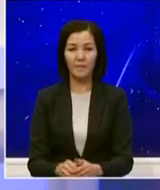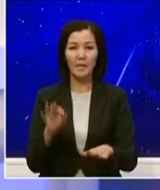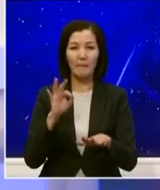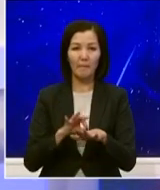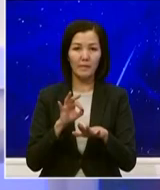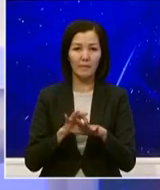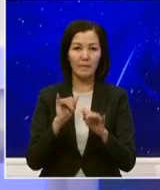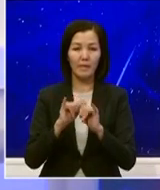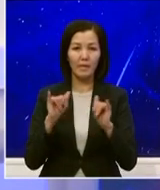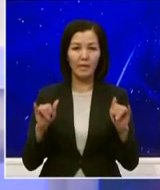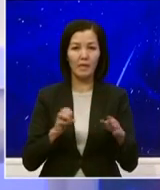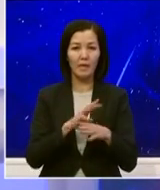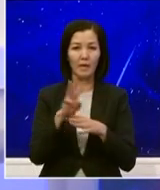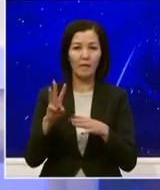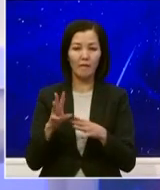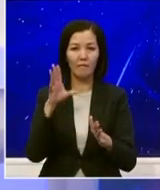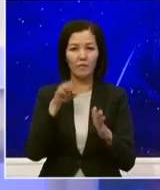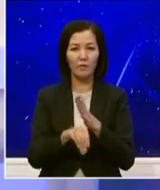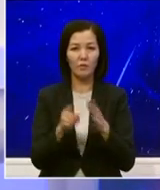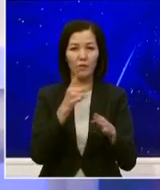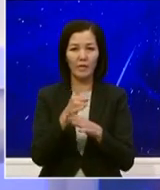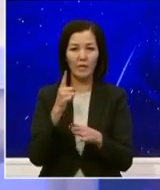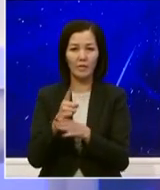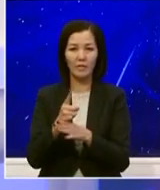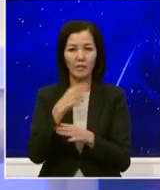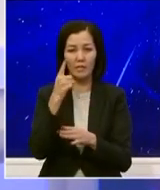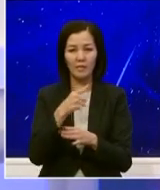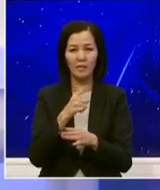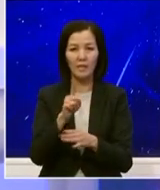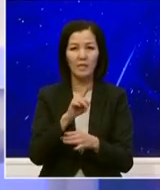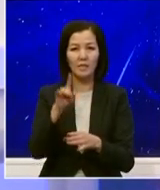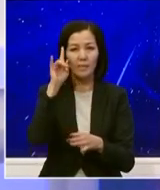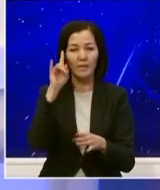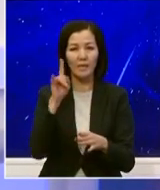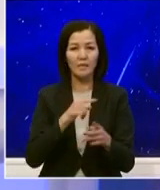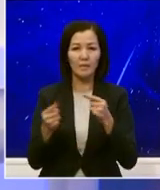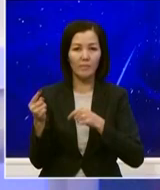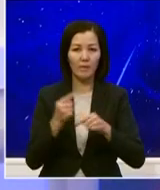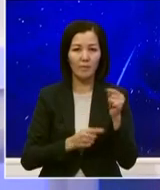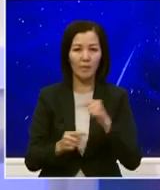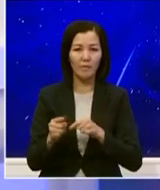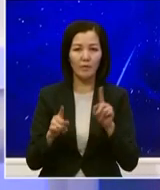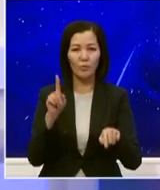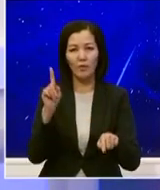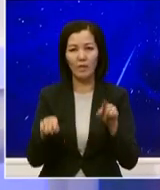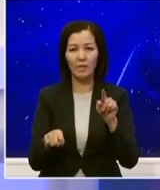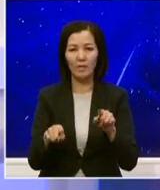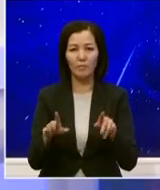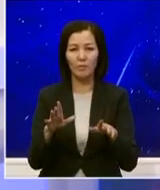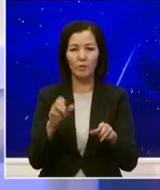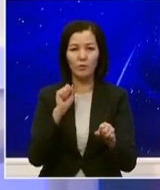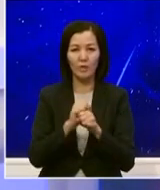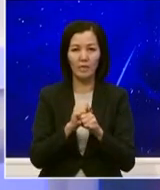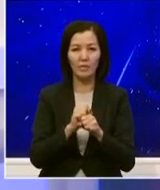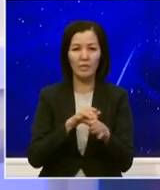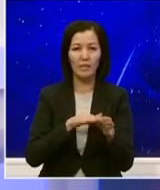Пандемия коронавируса и введенные в связи с ней ограничения сказались на западно-казахстанских предпринимателях. Некоторым из них пришлось